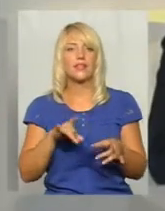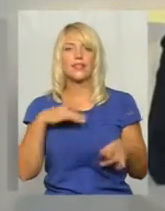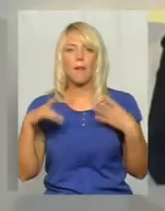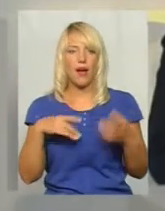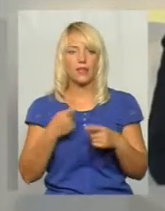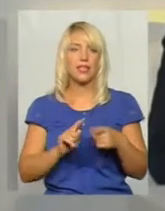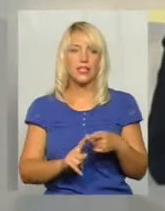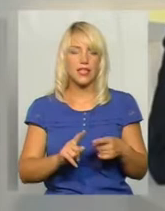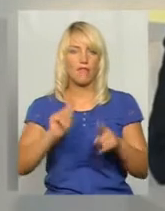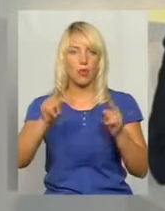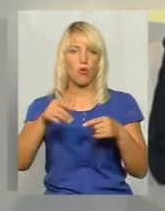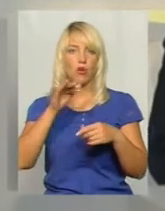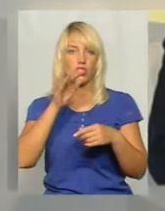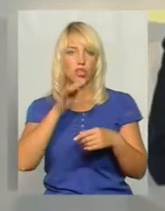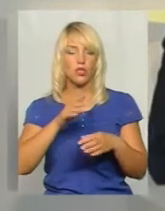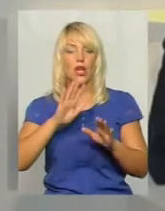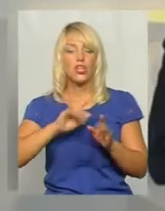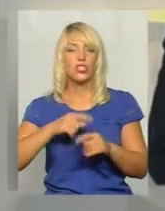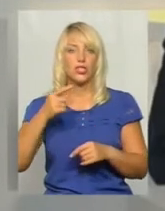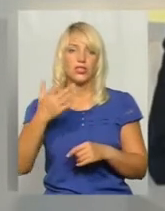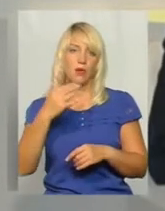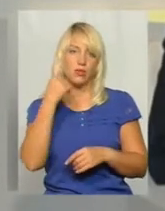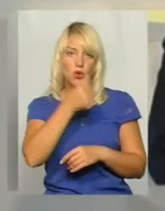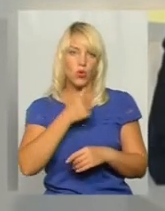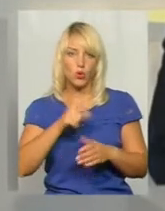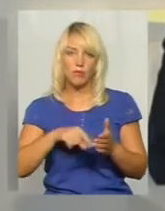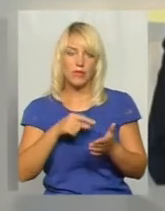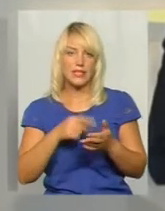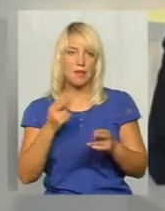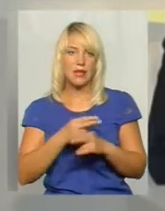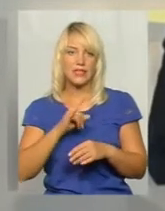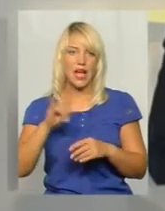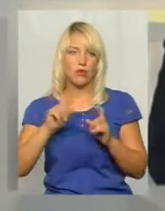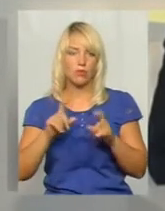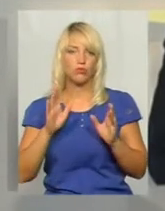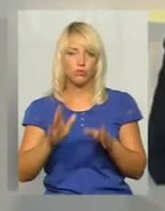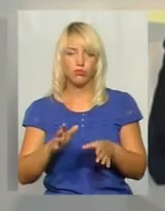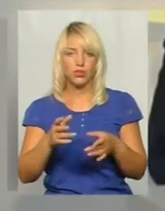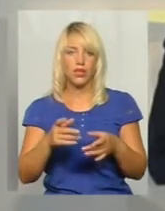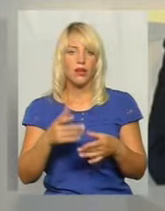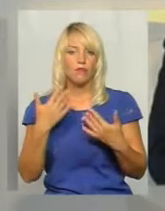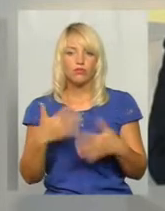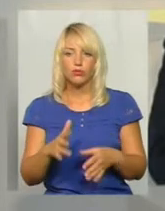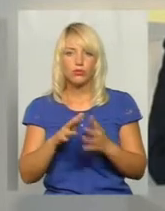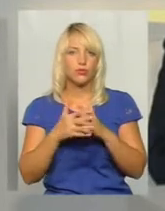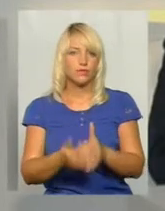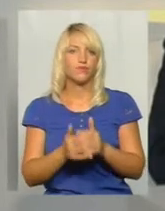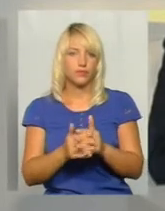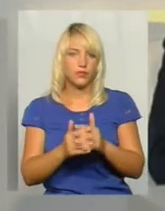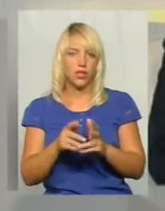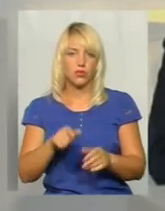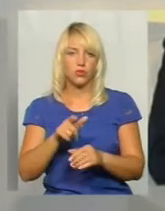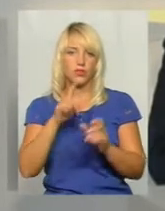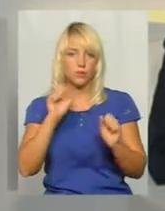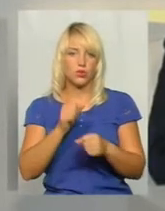вимога часу вже. Через 5 років просто місто без аеропорту буде провінційним, забитим, і бізнесу тут буде дуже і дуже важко. Бо навіть той